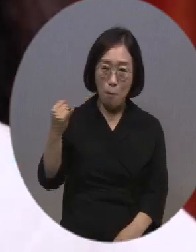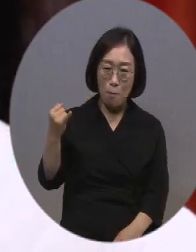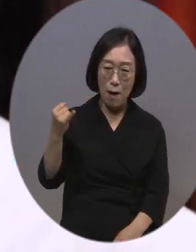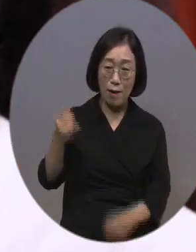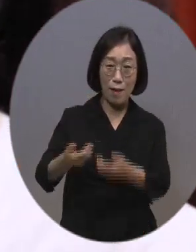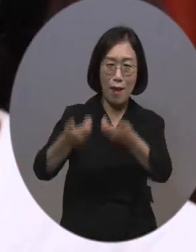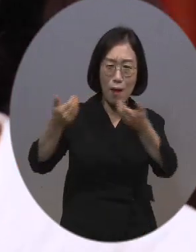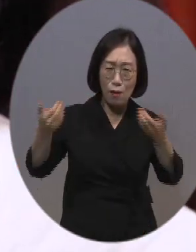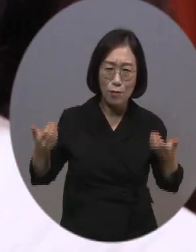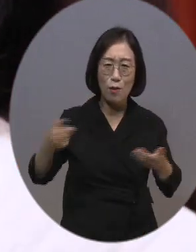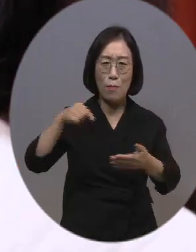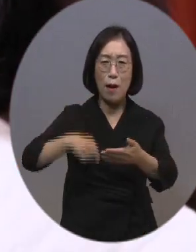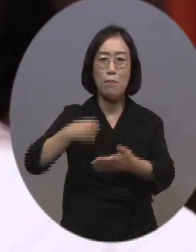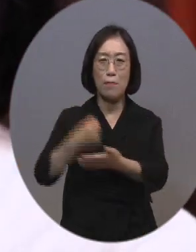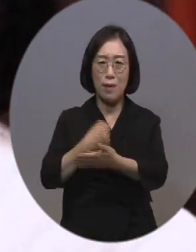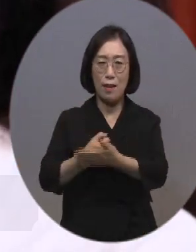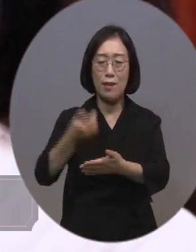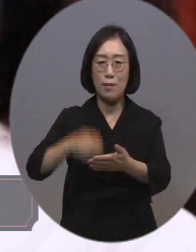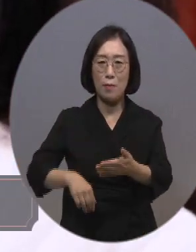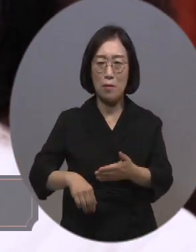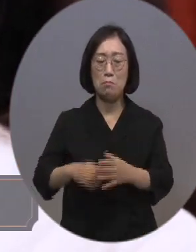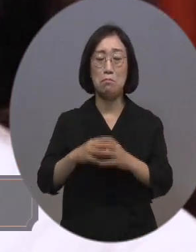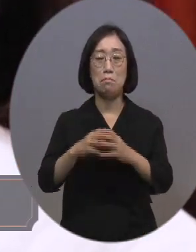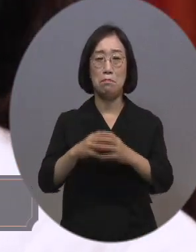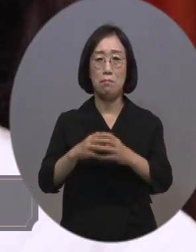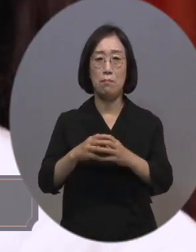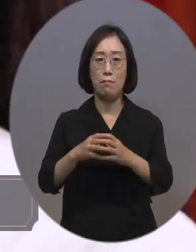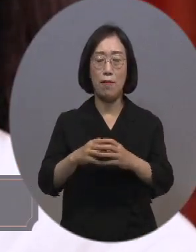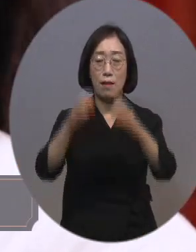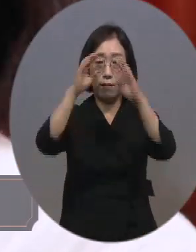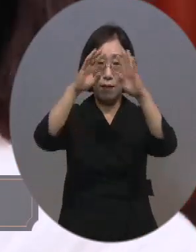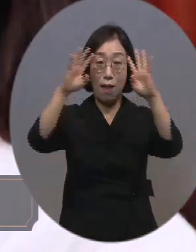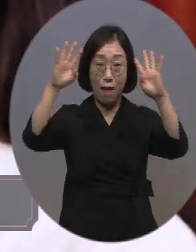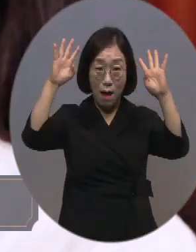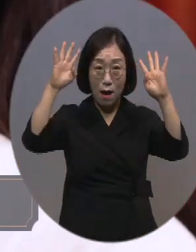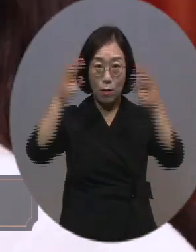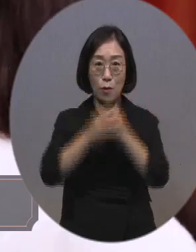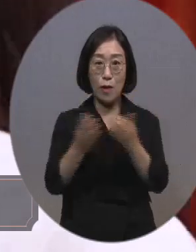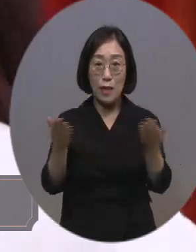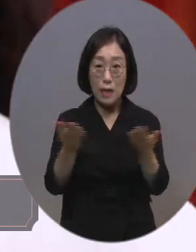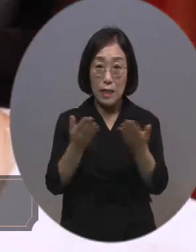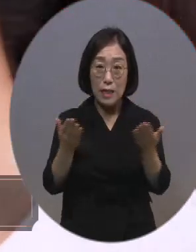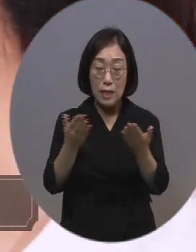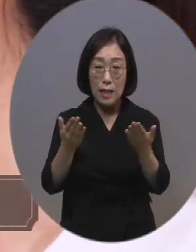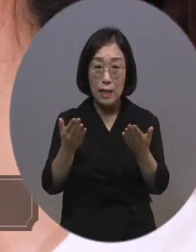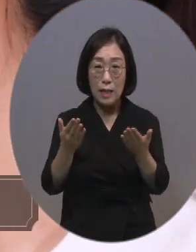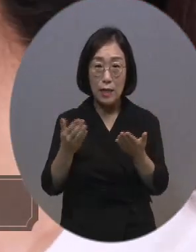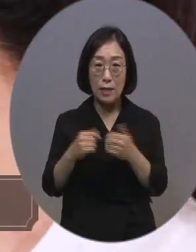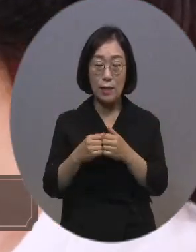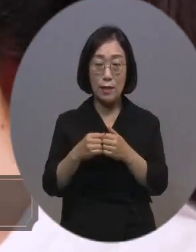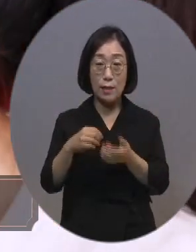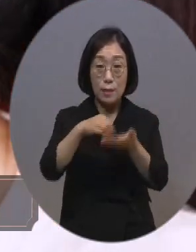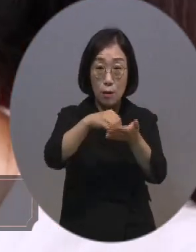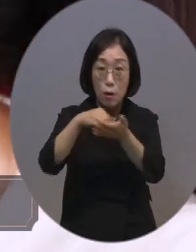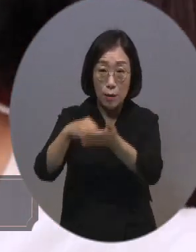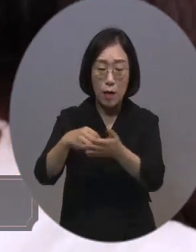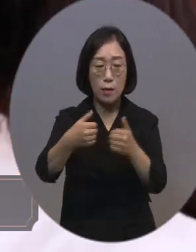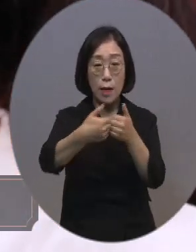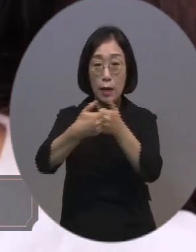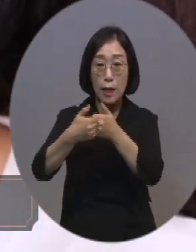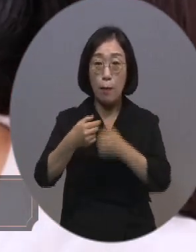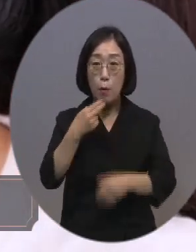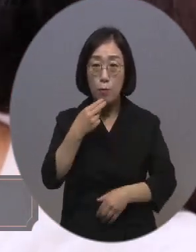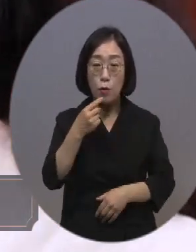했는데 그냥 덤덤해서 대학교나 뭐 이렇게 어떤 진로에 대한 거 막 물어보고 싶을 때 그때 좀 어디 상담할 데 없으니까